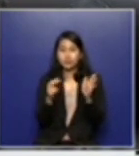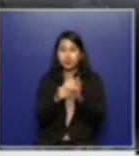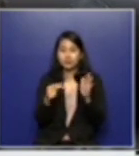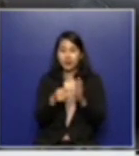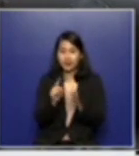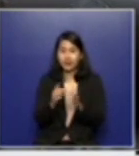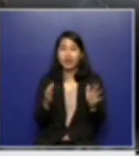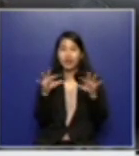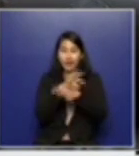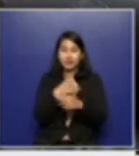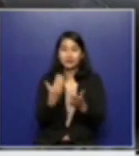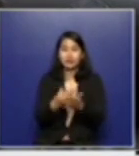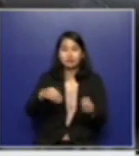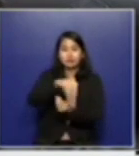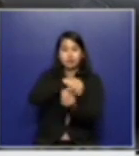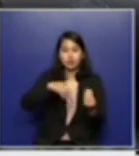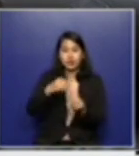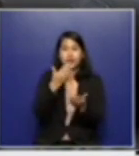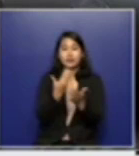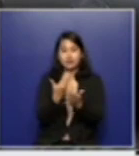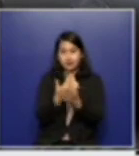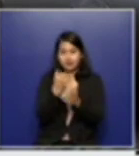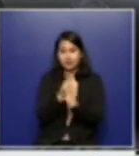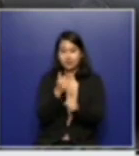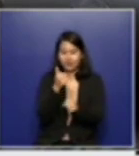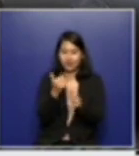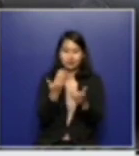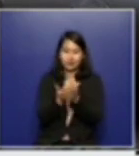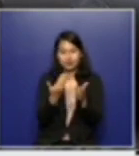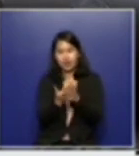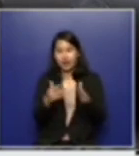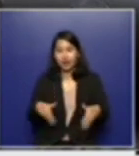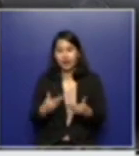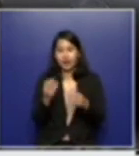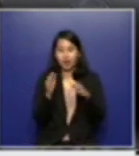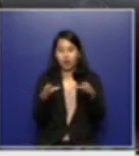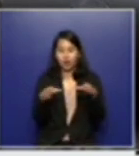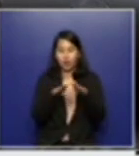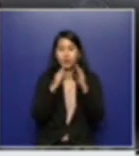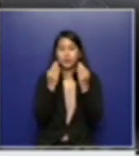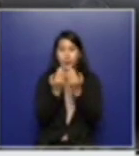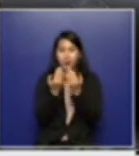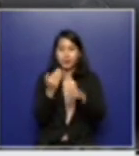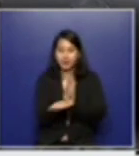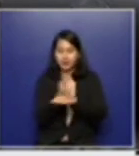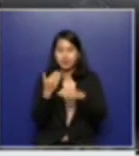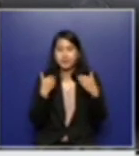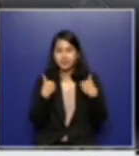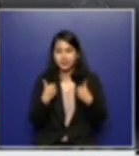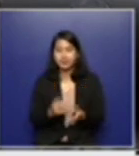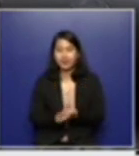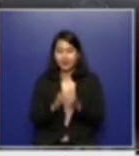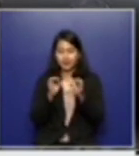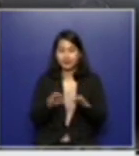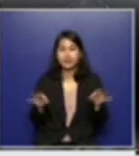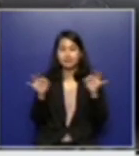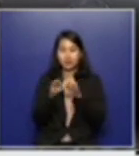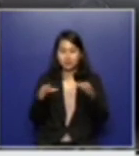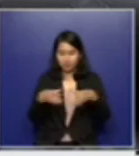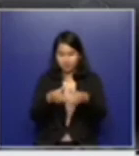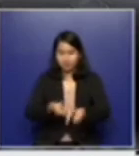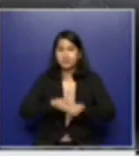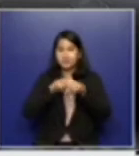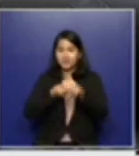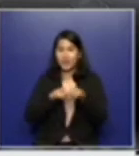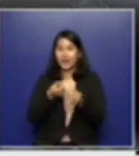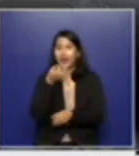ให้เป็นทุนเพื่อนำทุนมาประกอบการในครอบครัวธุรกิจทุนดำเนินการเป็นเรื่องที่สำคัญมากสำหรับพี่น้องเกษตรกรชาวไร่ช